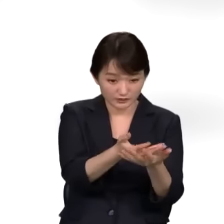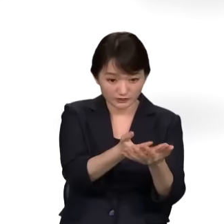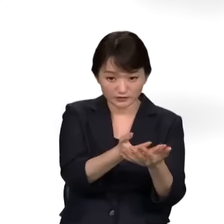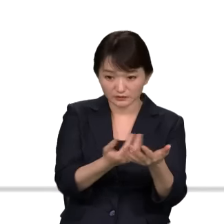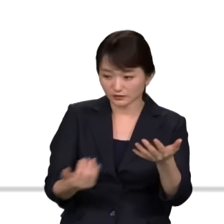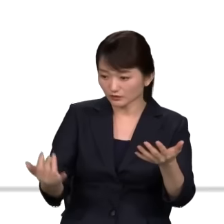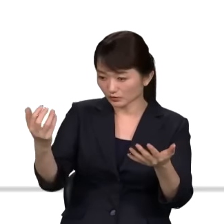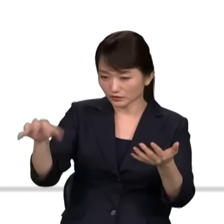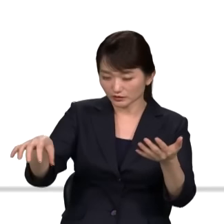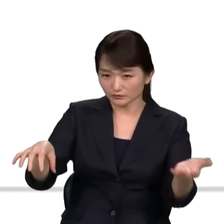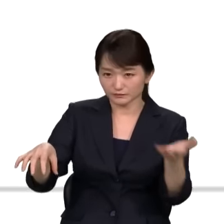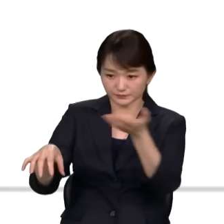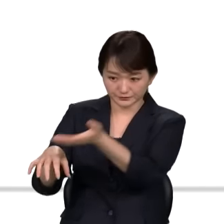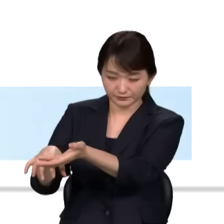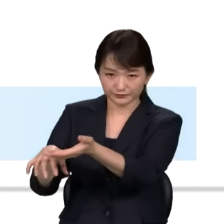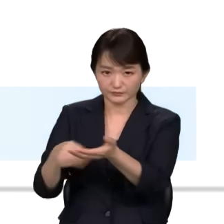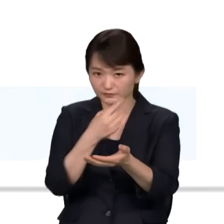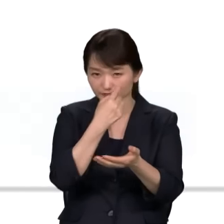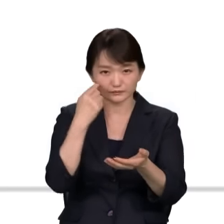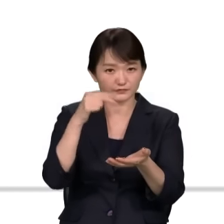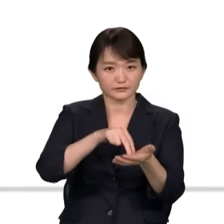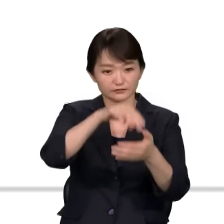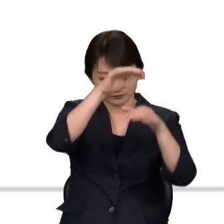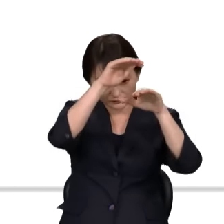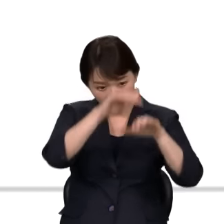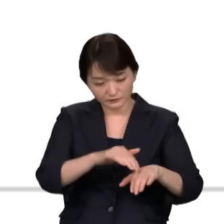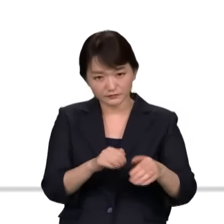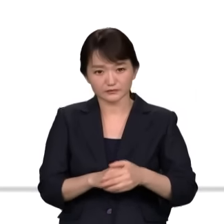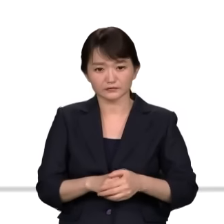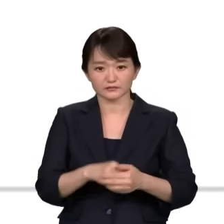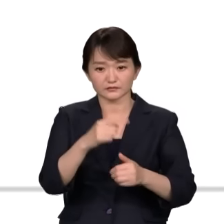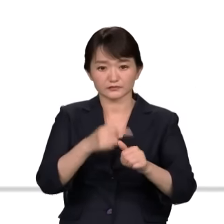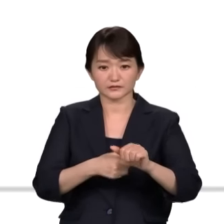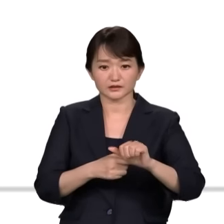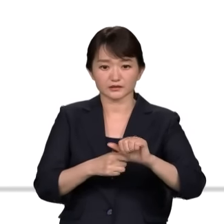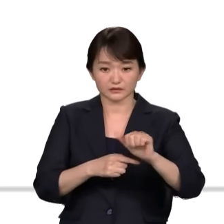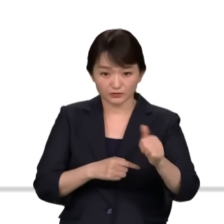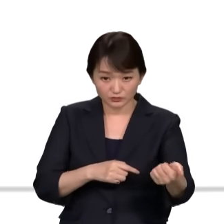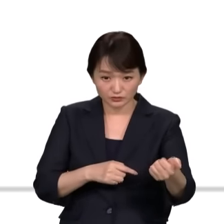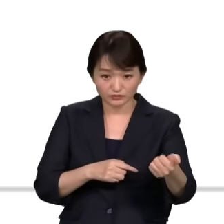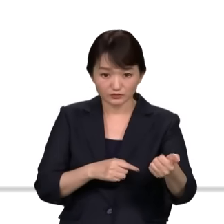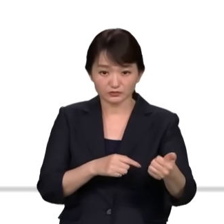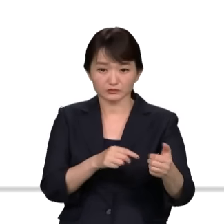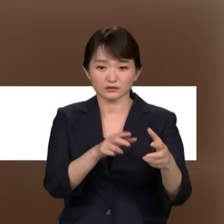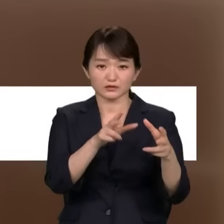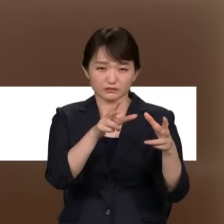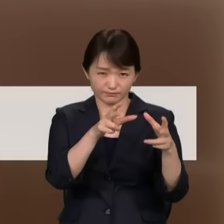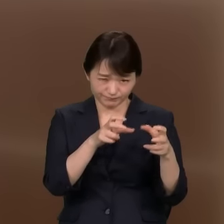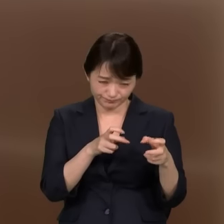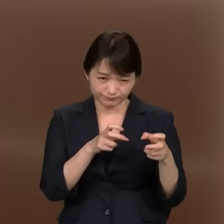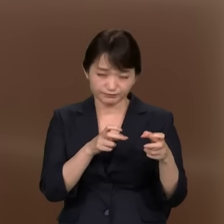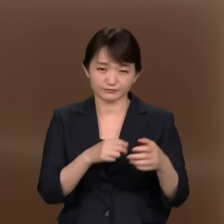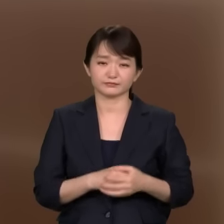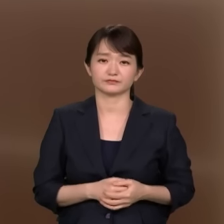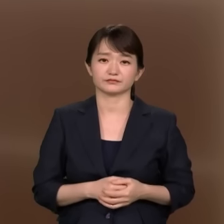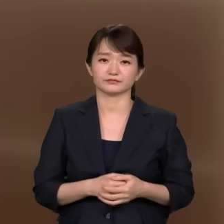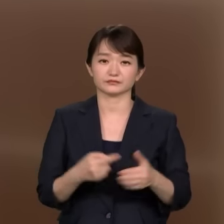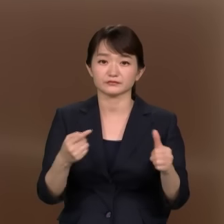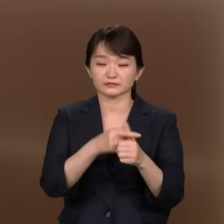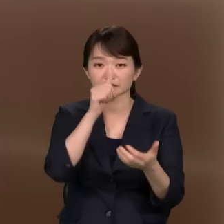보냈습니다. 사산 증명서에는 사산의 종류가 자연사산 인공임신 중절이라고 나와 있었습니다. 형법상